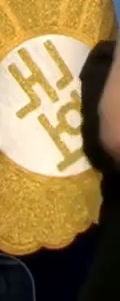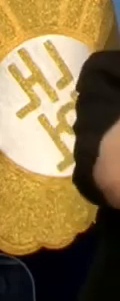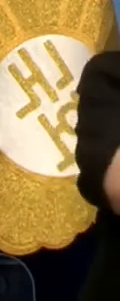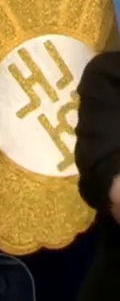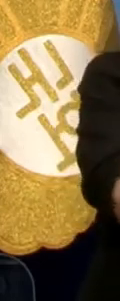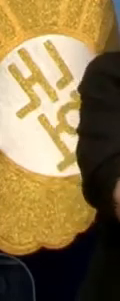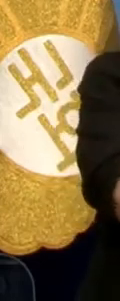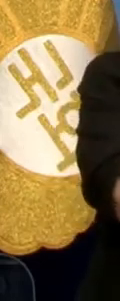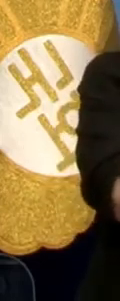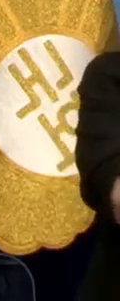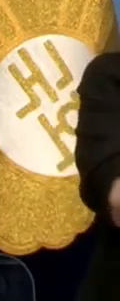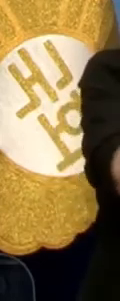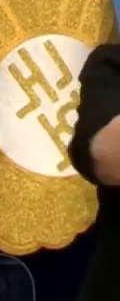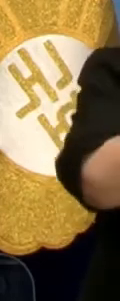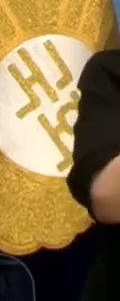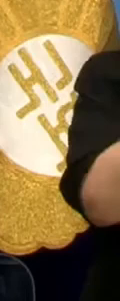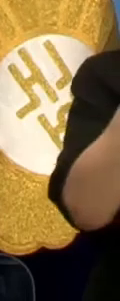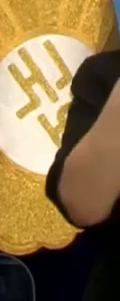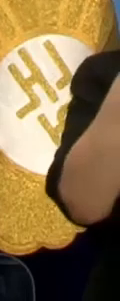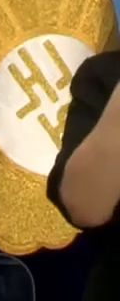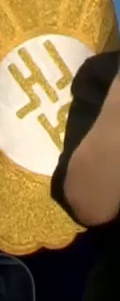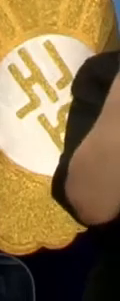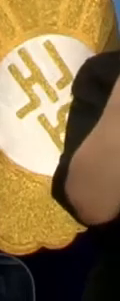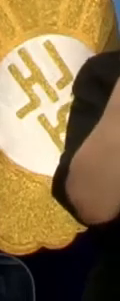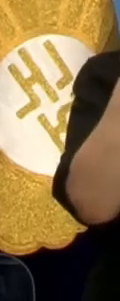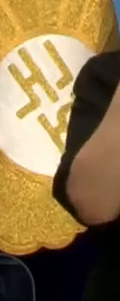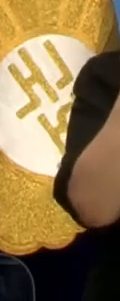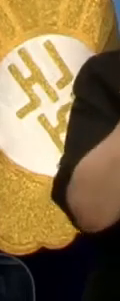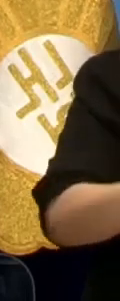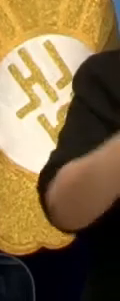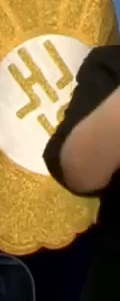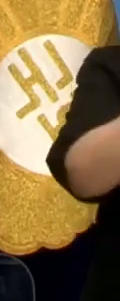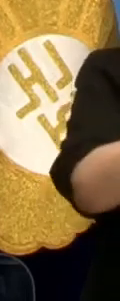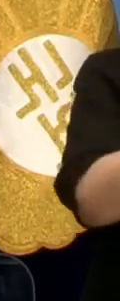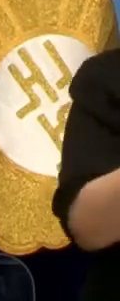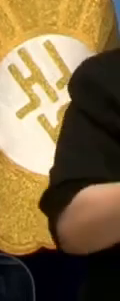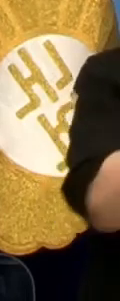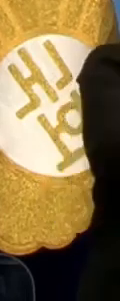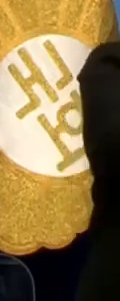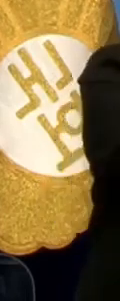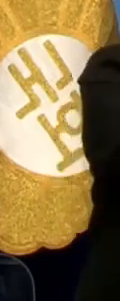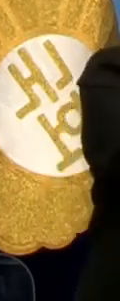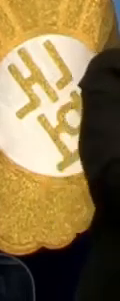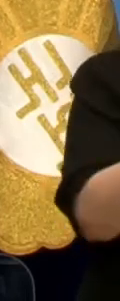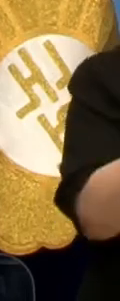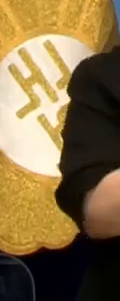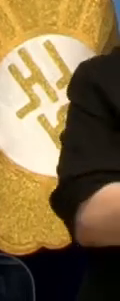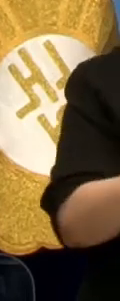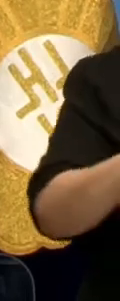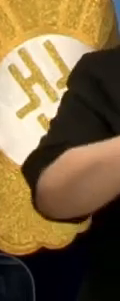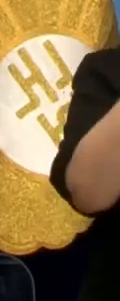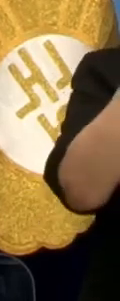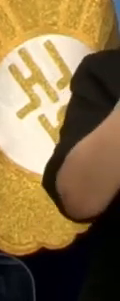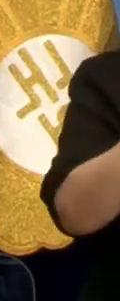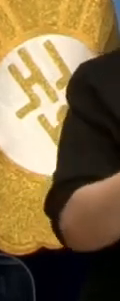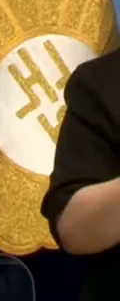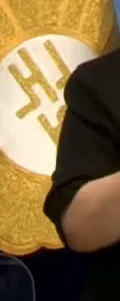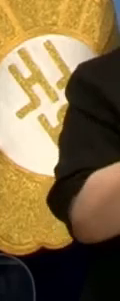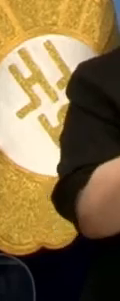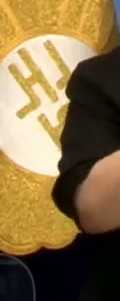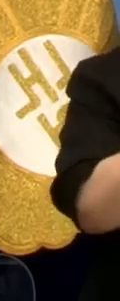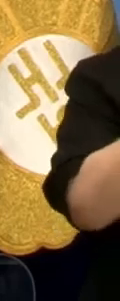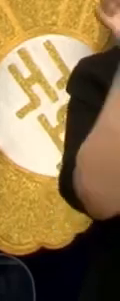청년에게는 연 100만 원을 추가로 지급하고 그 모든 여기 좀 오타가